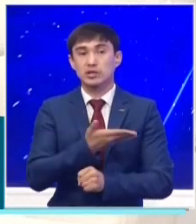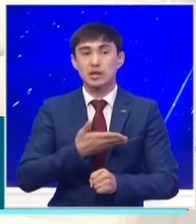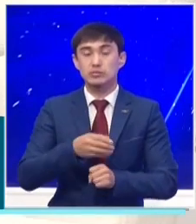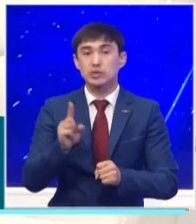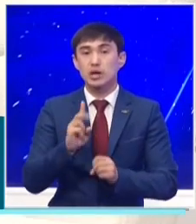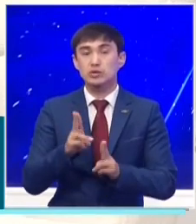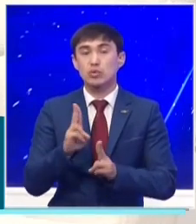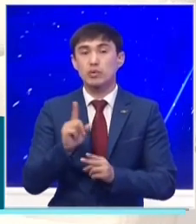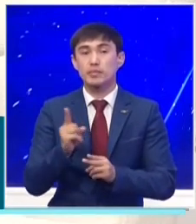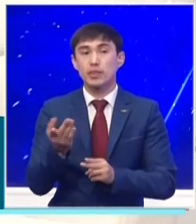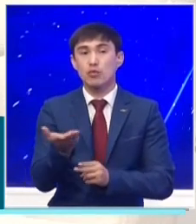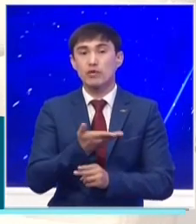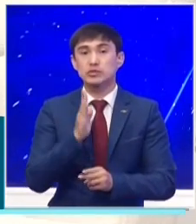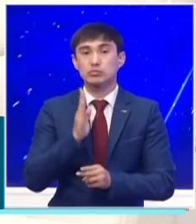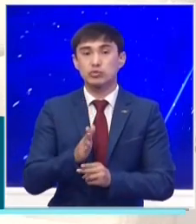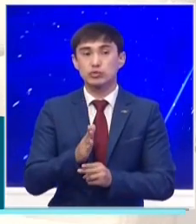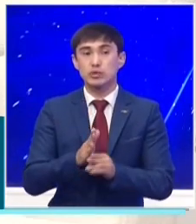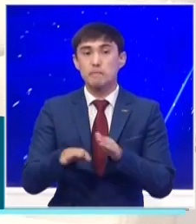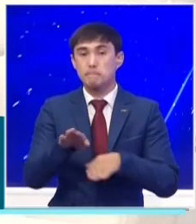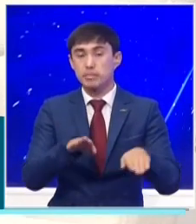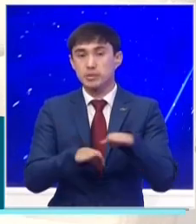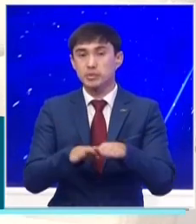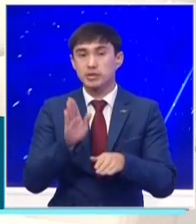у вас были нормальные